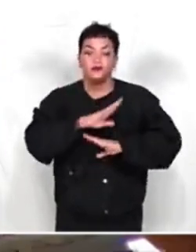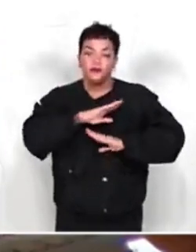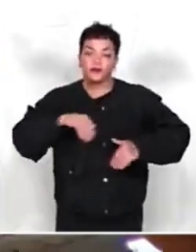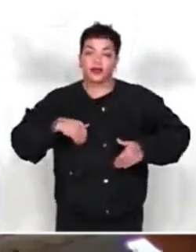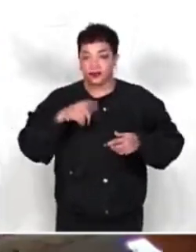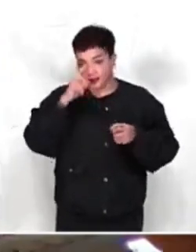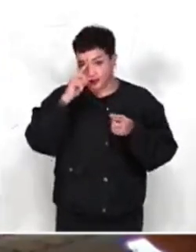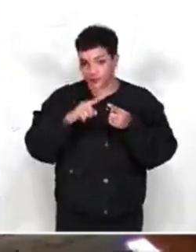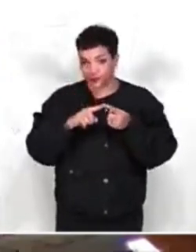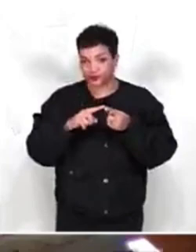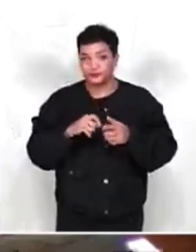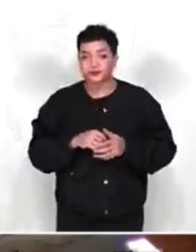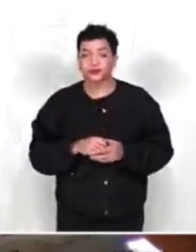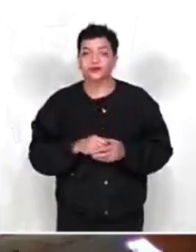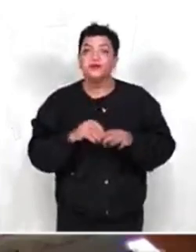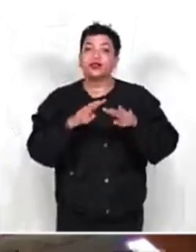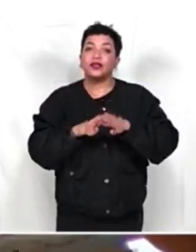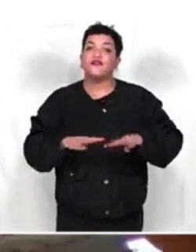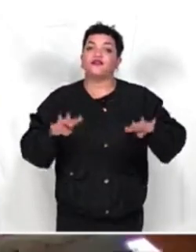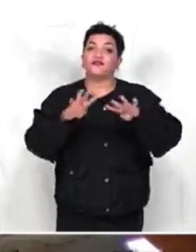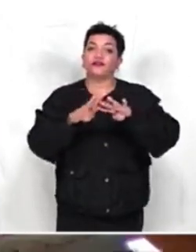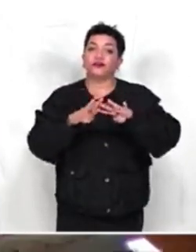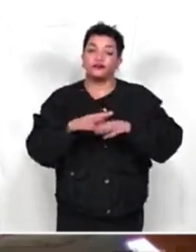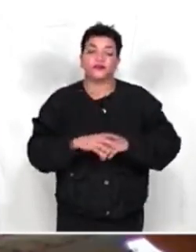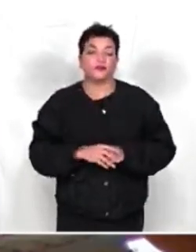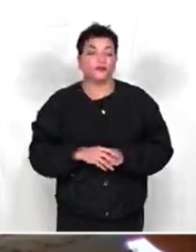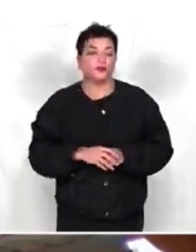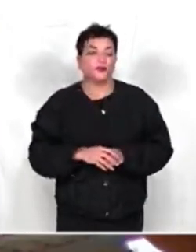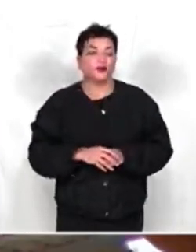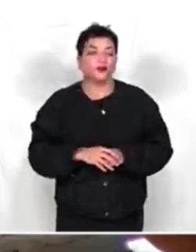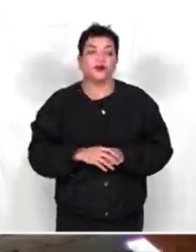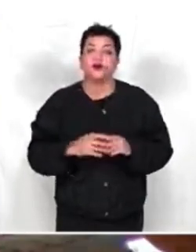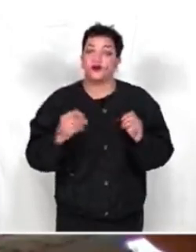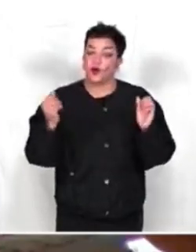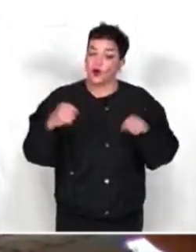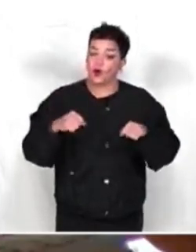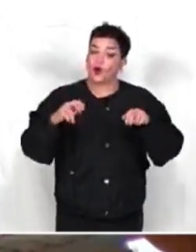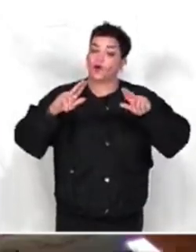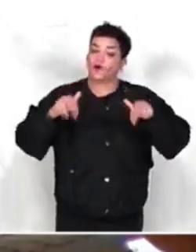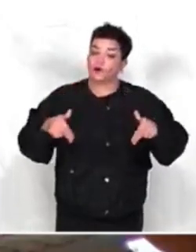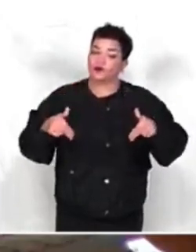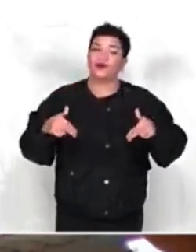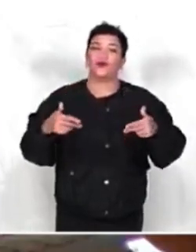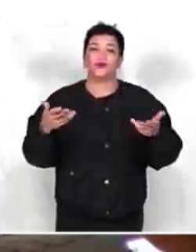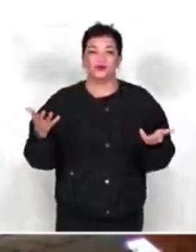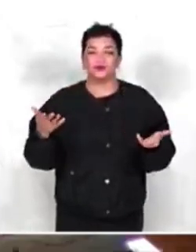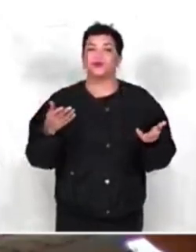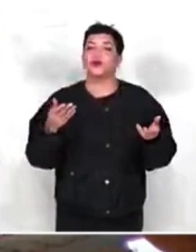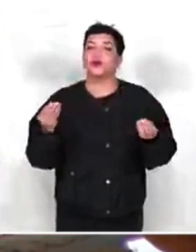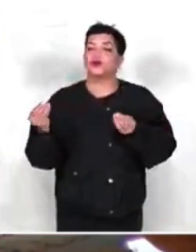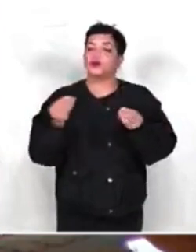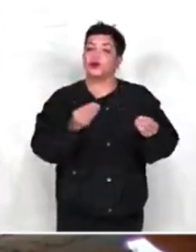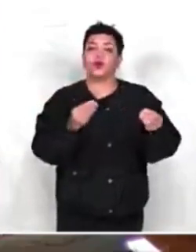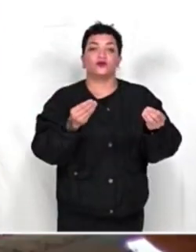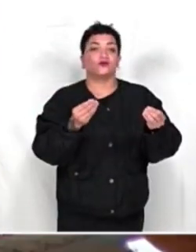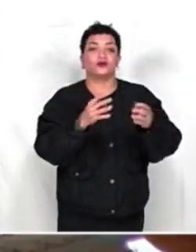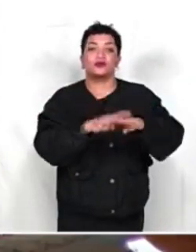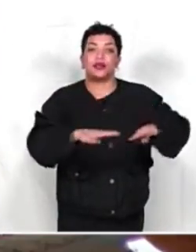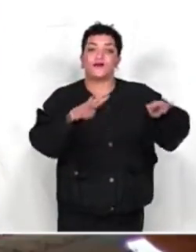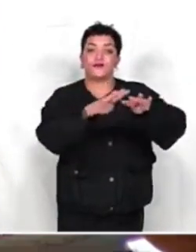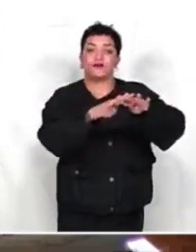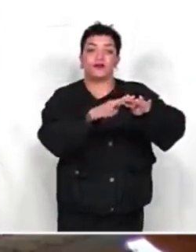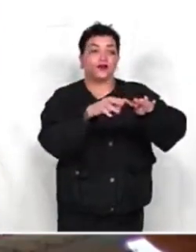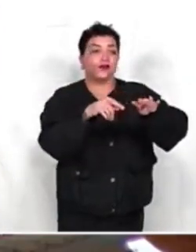là-dessus, la CAF. Alors, cette convention, elle permet désormais à la CAF de verser directement